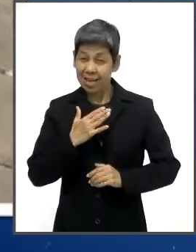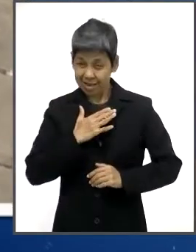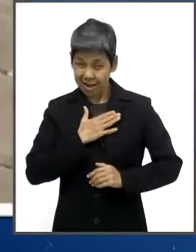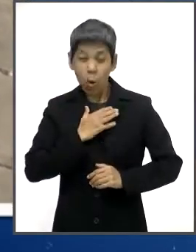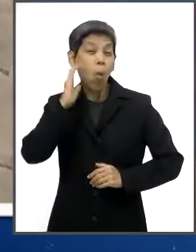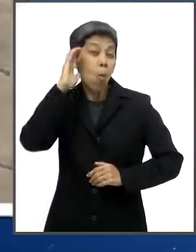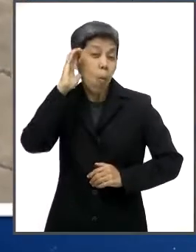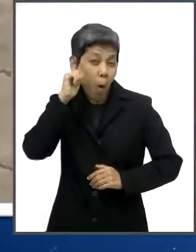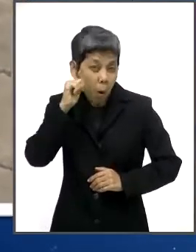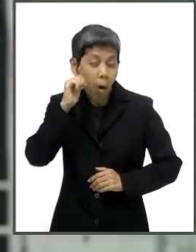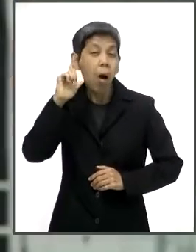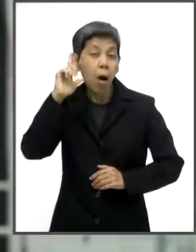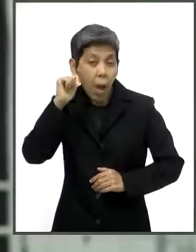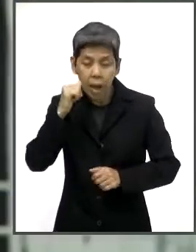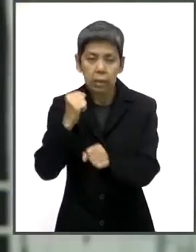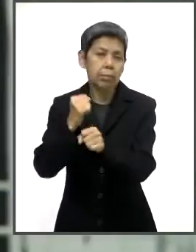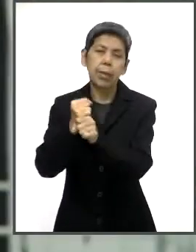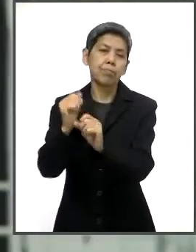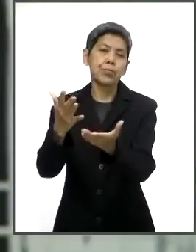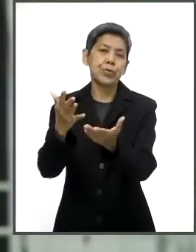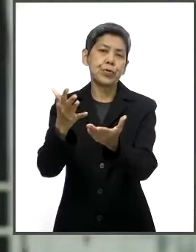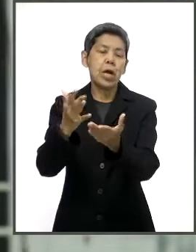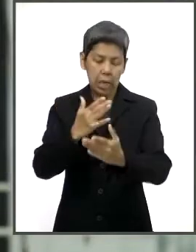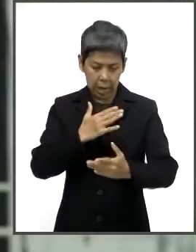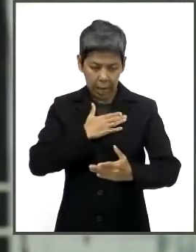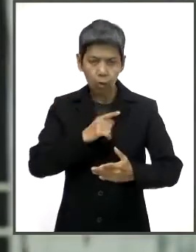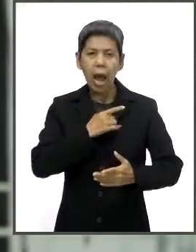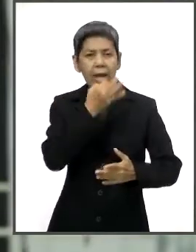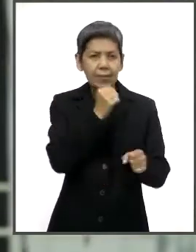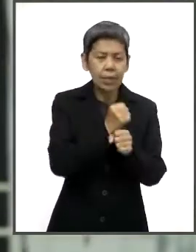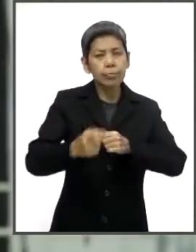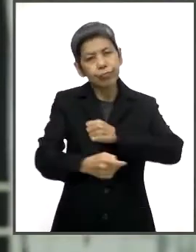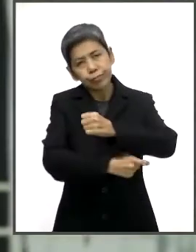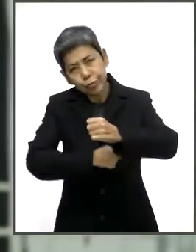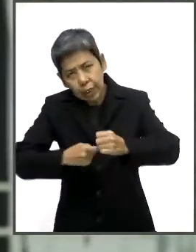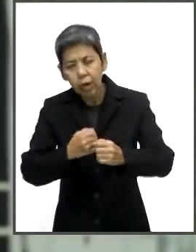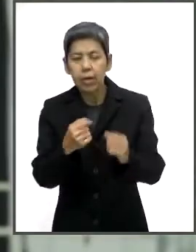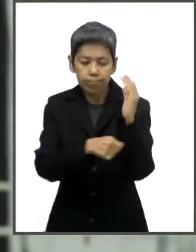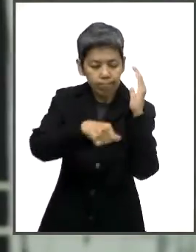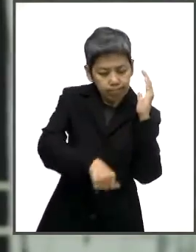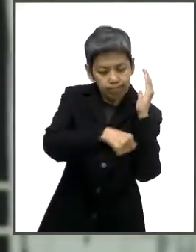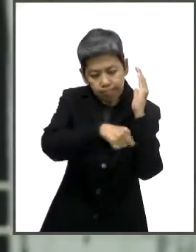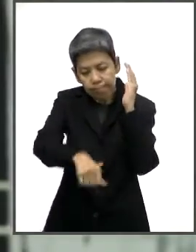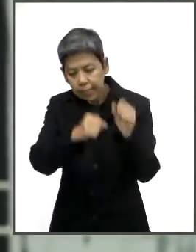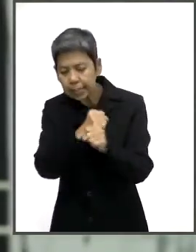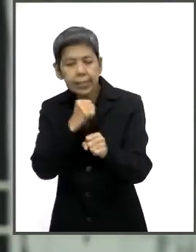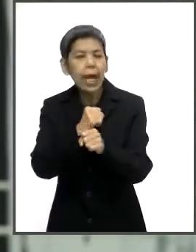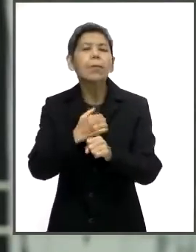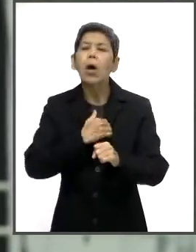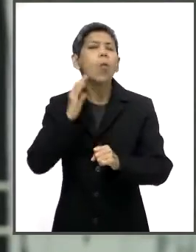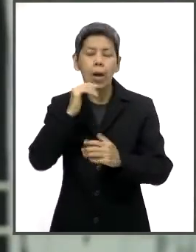ยอมรับว่าพ่อแม่ไม่ได้ทำงานคือเราจะรับจ้างเกี่ยวข้าวดำนาอะไรอย่างเงี้ยรับจ้